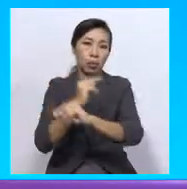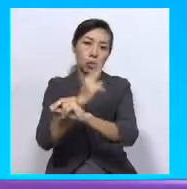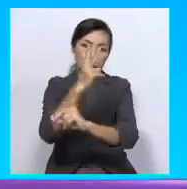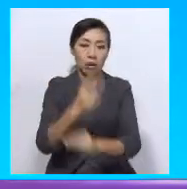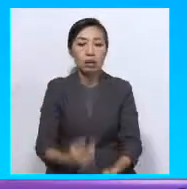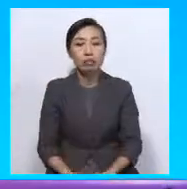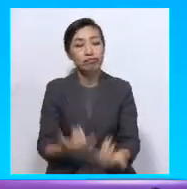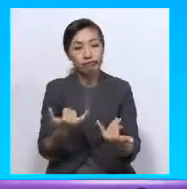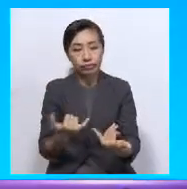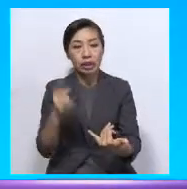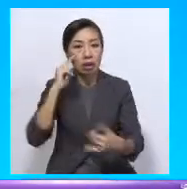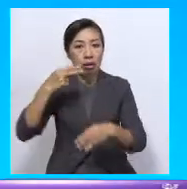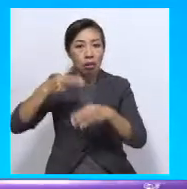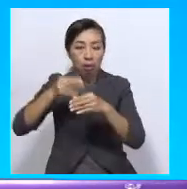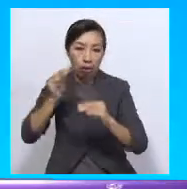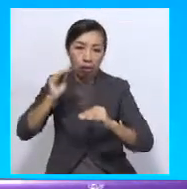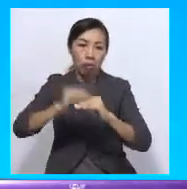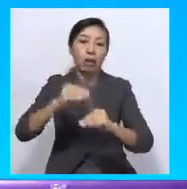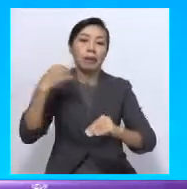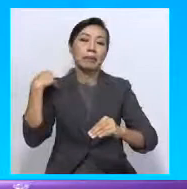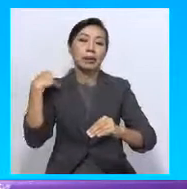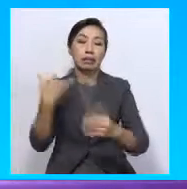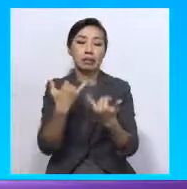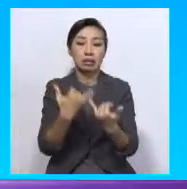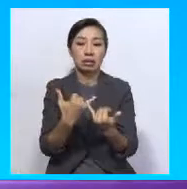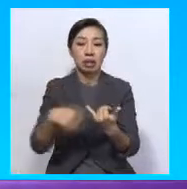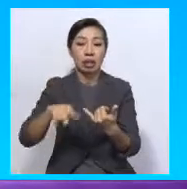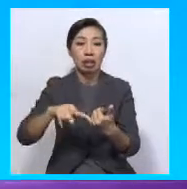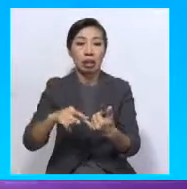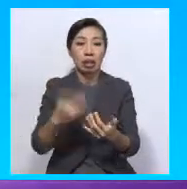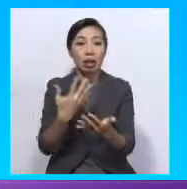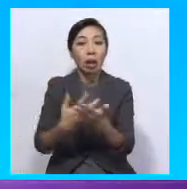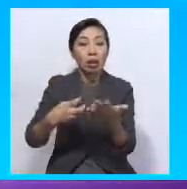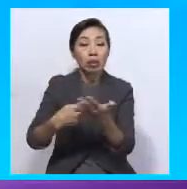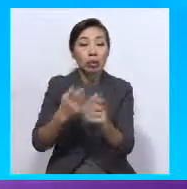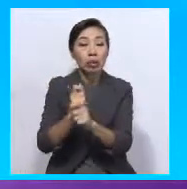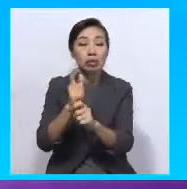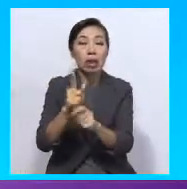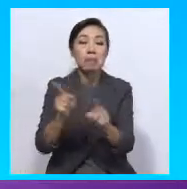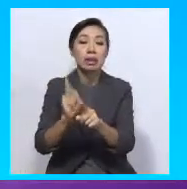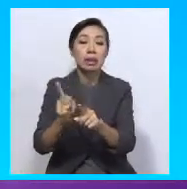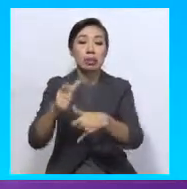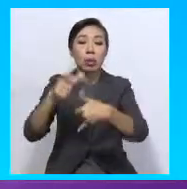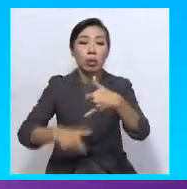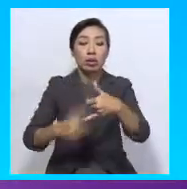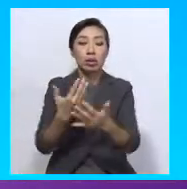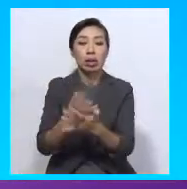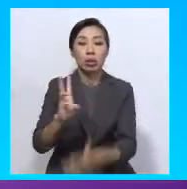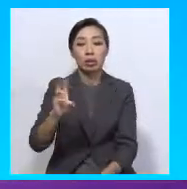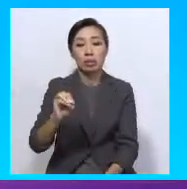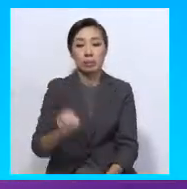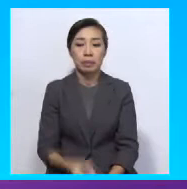2เท่าตัวทำให้ต้องใช้น้ำมันเชื้อเพลิงเพิ่มมากขึ้นขณะที่ราคาค่าโดยสารก็ยังคงเดิมนะครับก็คือเก็บคนละ60บาท